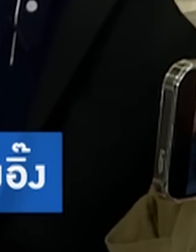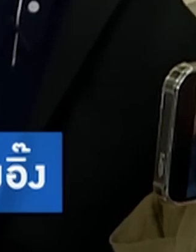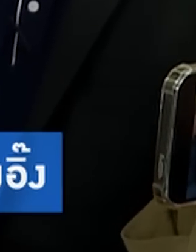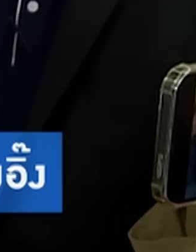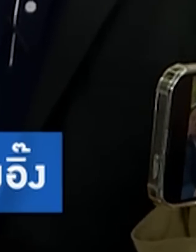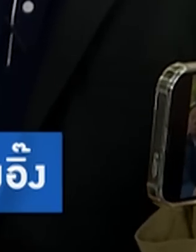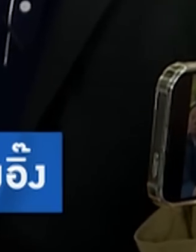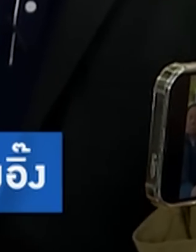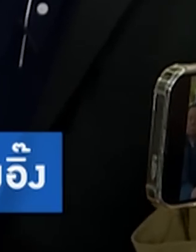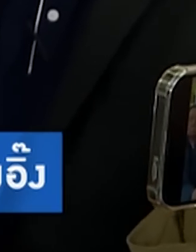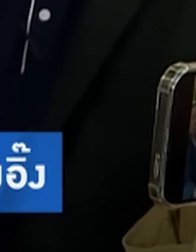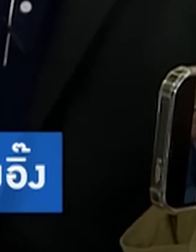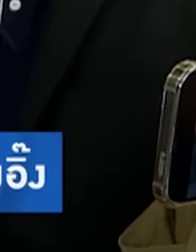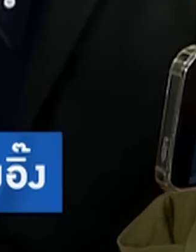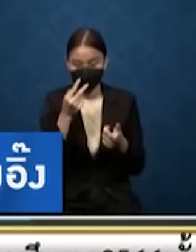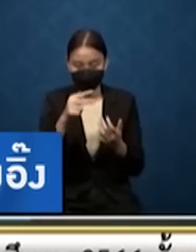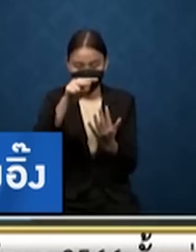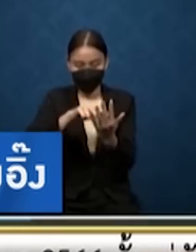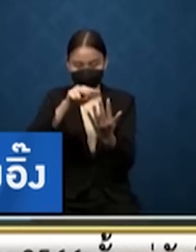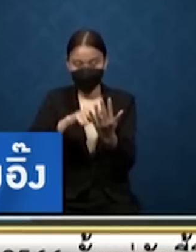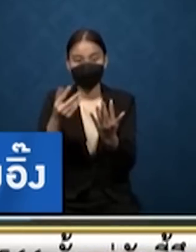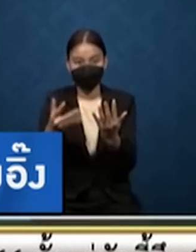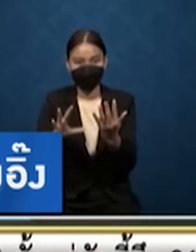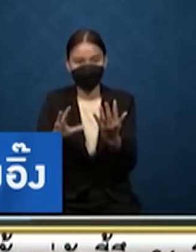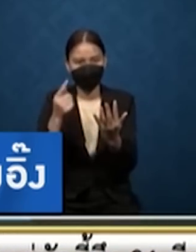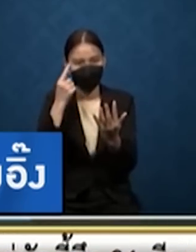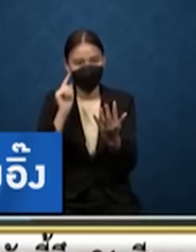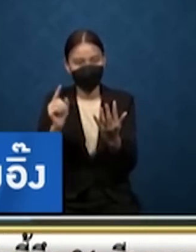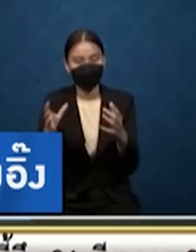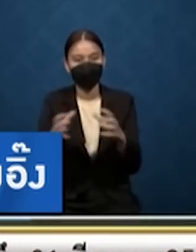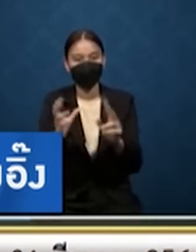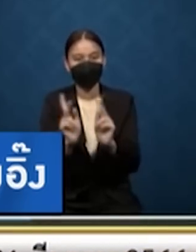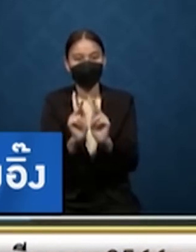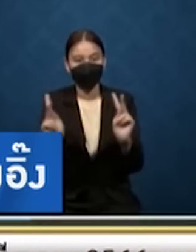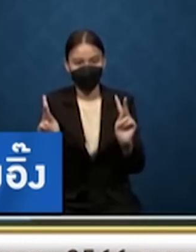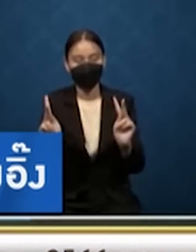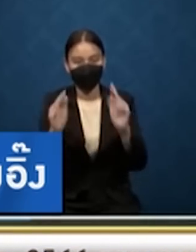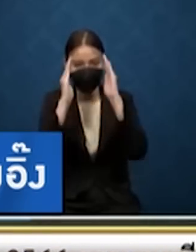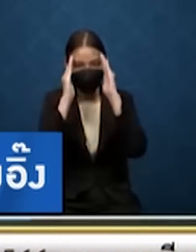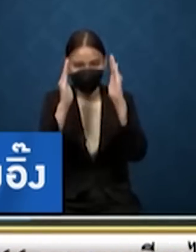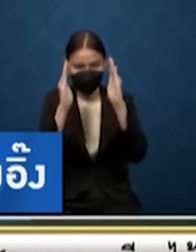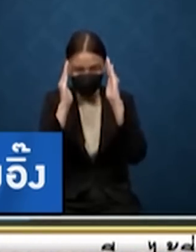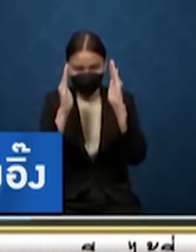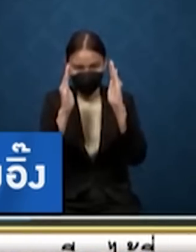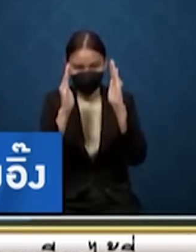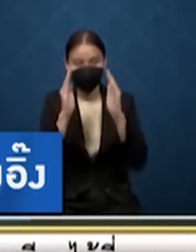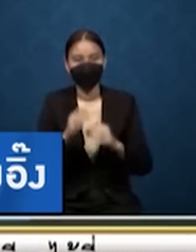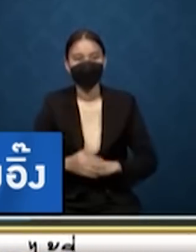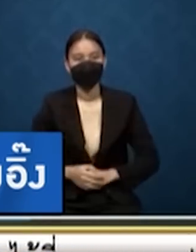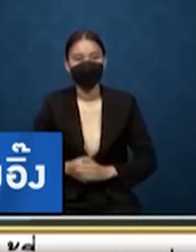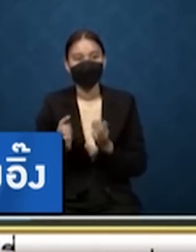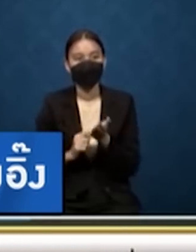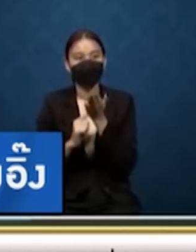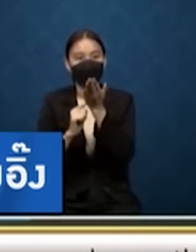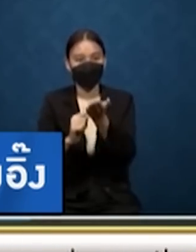จัดทำรัฐธรรมนูญฉบับใหม่ซึ่งหากท่านผู้ชมจำได้หลังปี62พรรคฝ่ายค้านทั้งหมดรวมทั้งภาคประชาชนไอลอมีการเรียกร้องให้มีการแก้ไขรัฐธรรมนูญรายมา